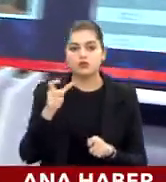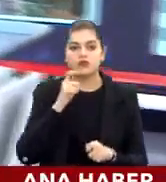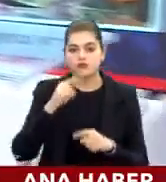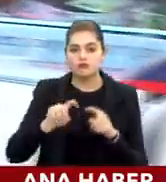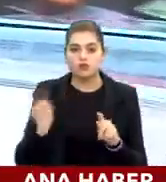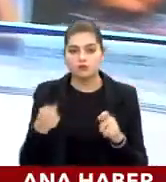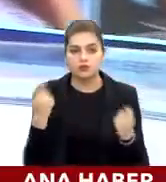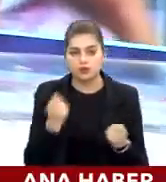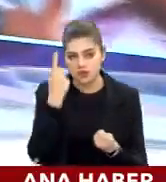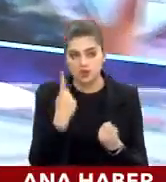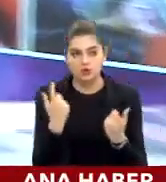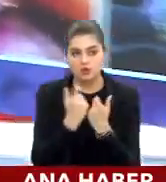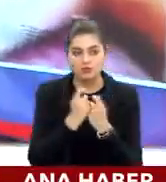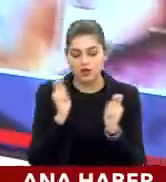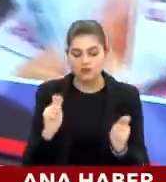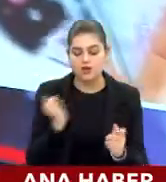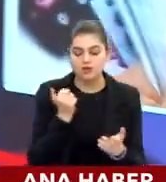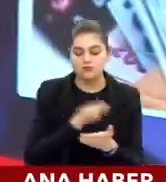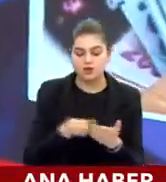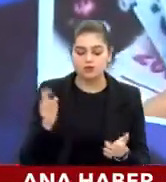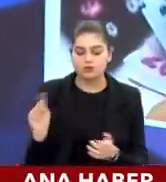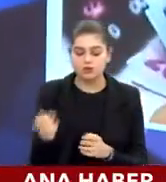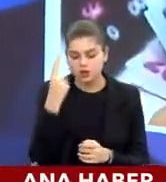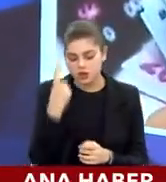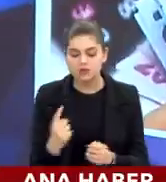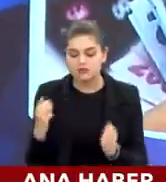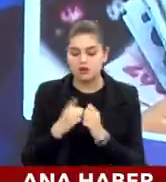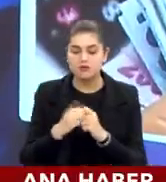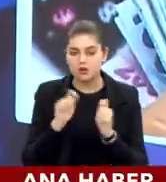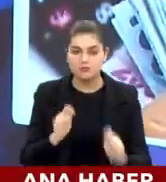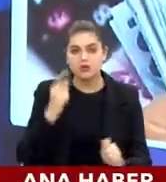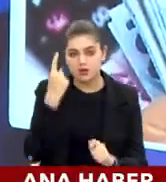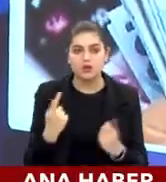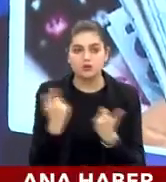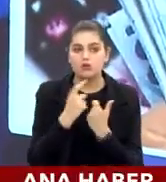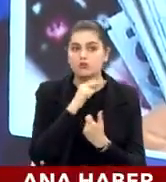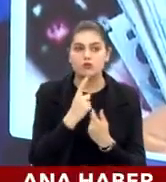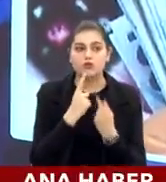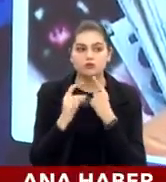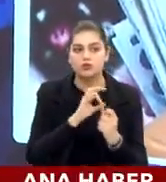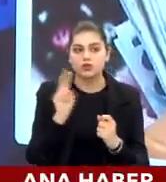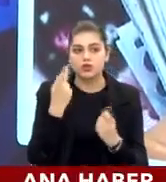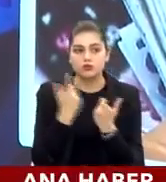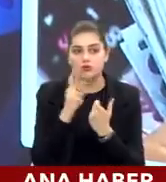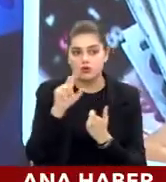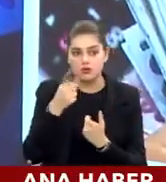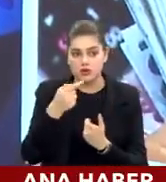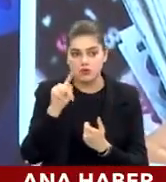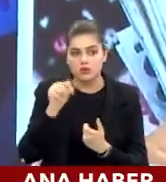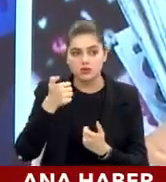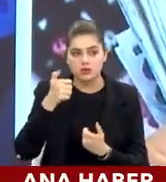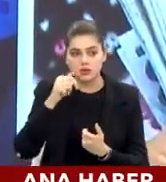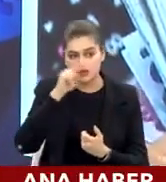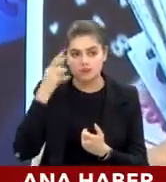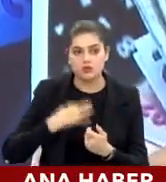irdelememek toplantı yapıldı asgari ücret Komisyonu ilk kez bir araya gel ilk toplantıda rakam konuşulmadı 2 toplantı 16 Aralık Pazartesi